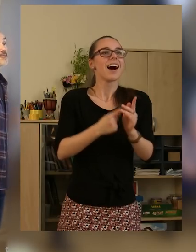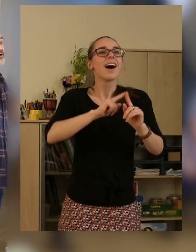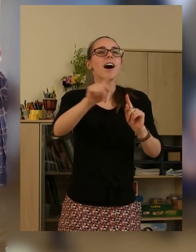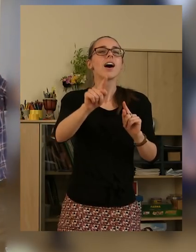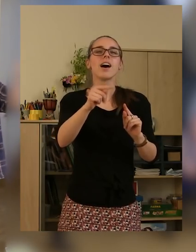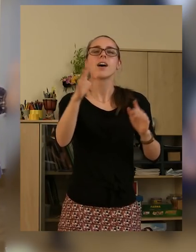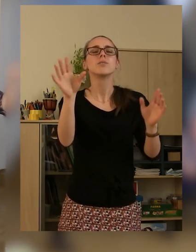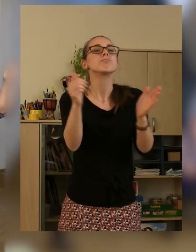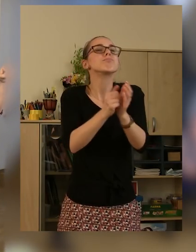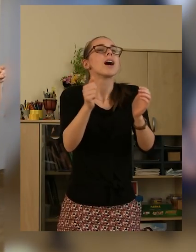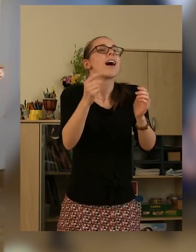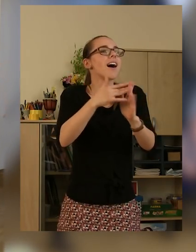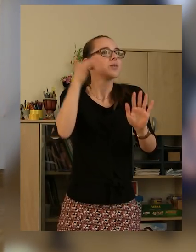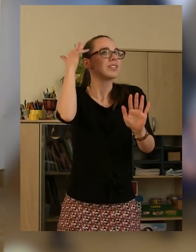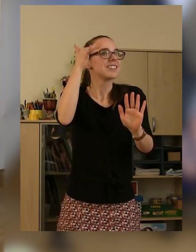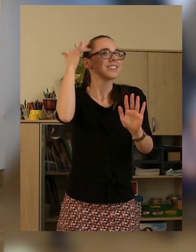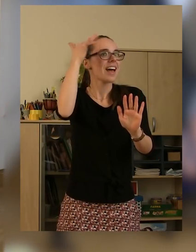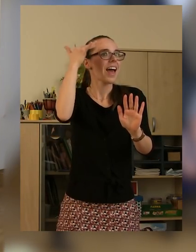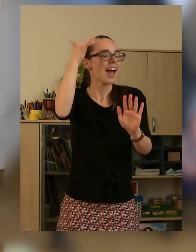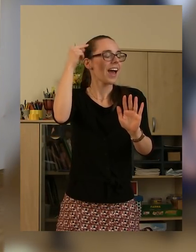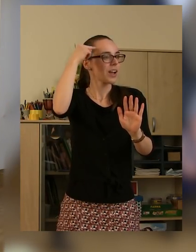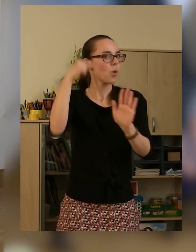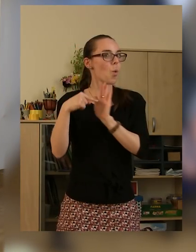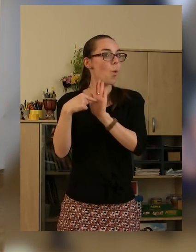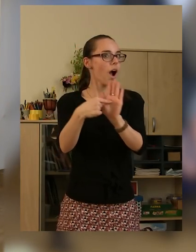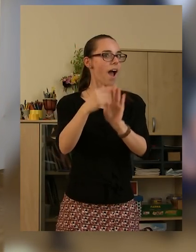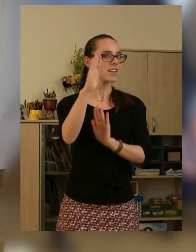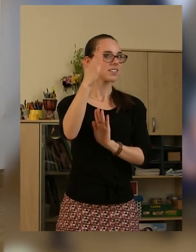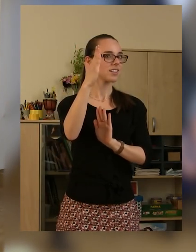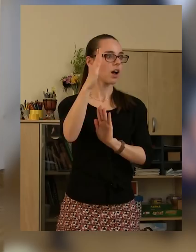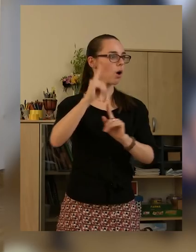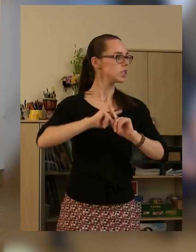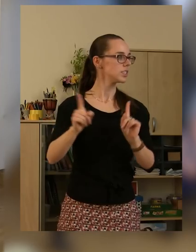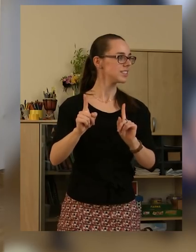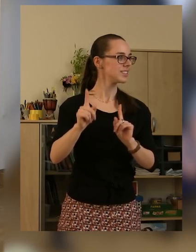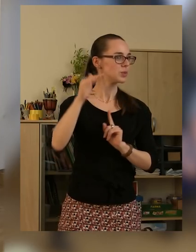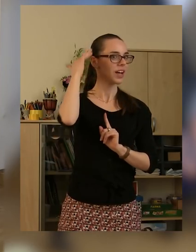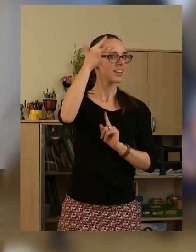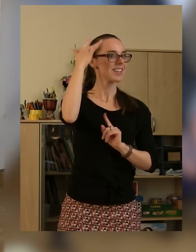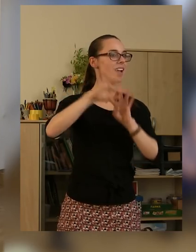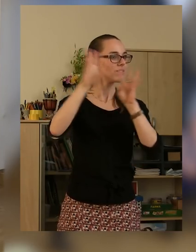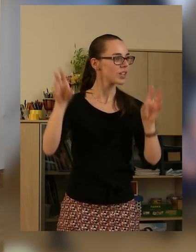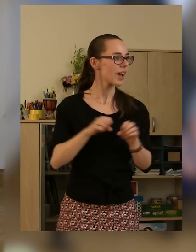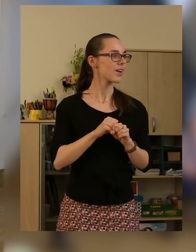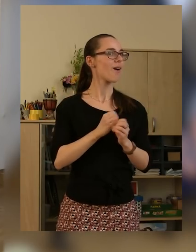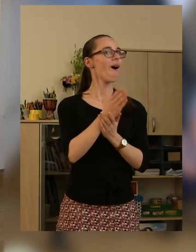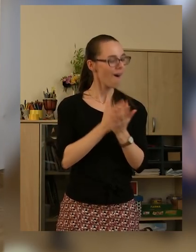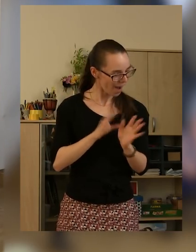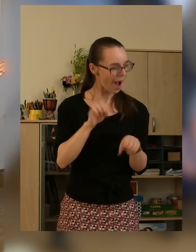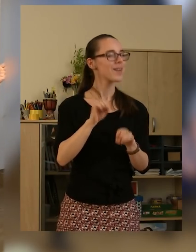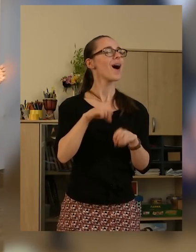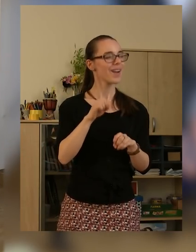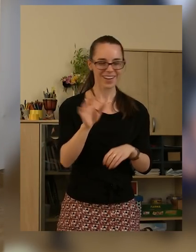jiného. Proto přichází sen, který naruší